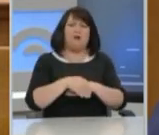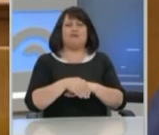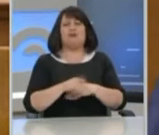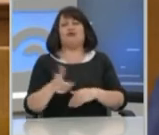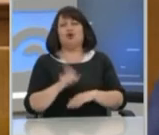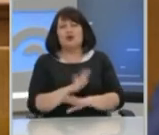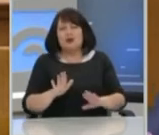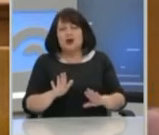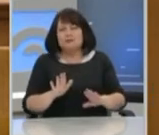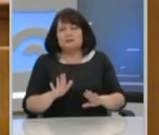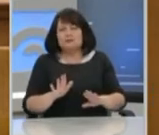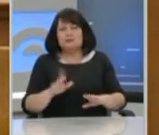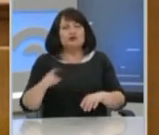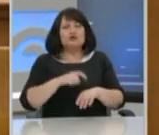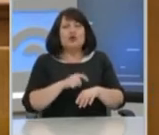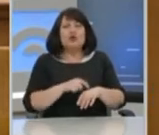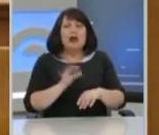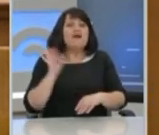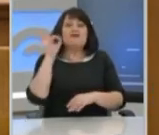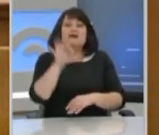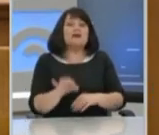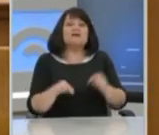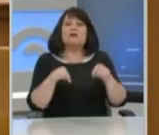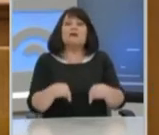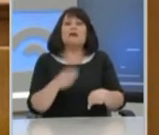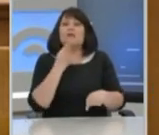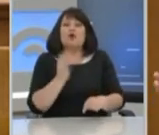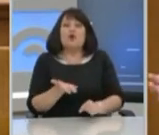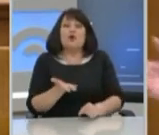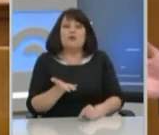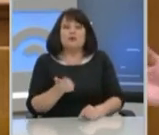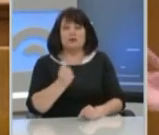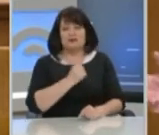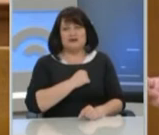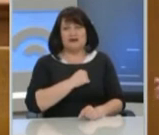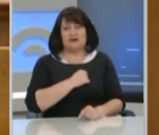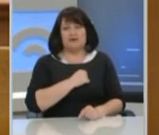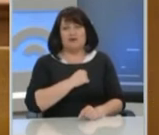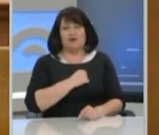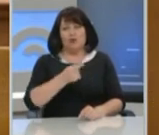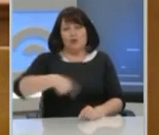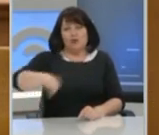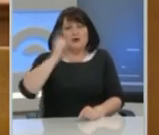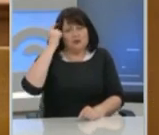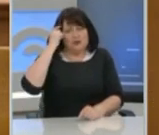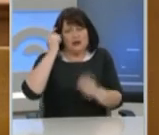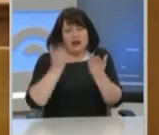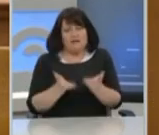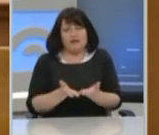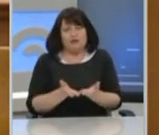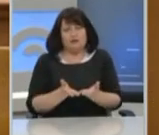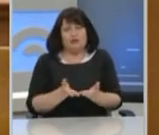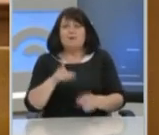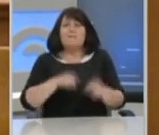Γιατί βρισκόμαστε εδώ που βρισκόμαστε, προφανώς πιστεύω αυτό να το καταλαβαίνει και ο τελευταίος που μας ακούει, γιατί